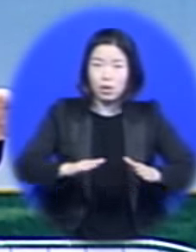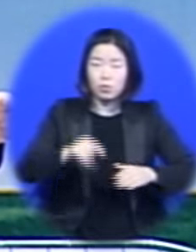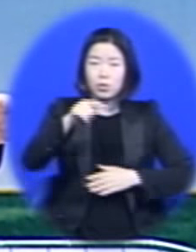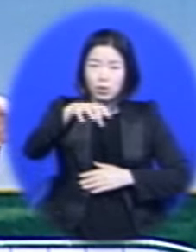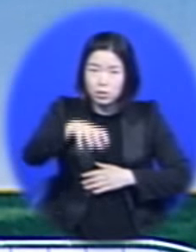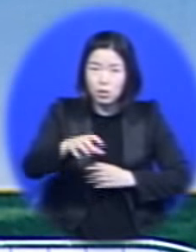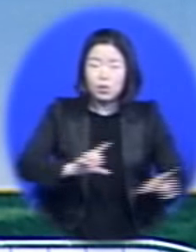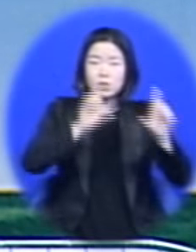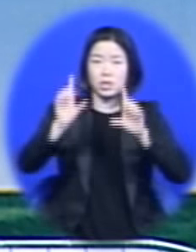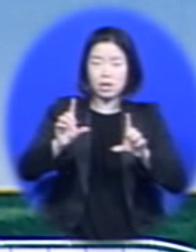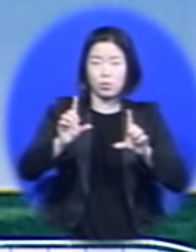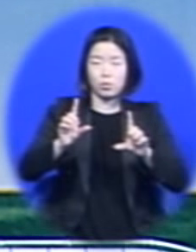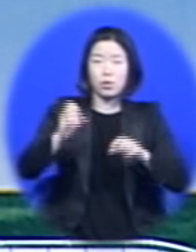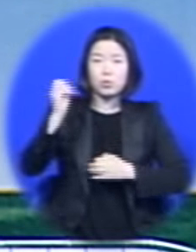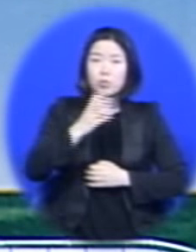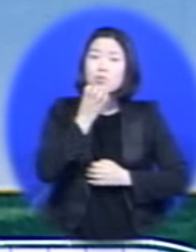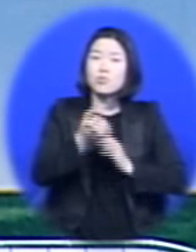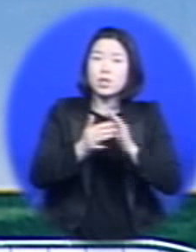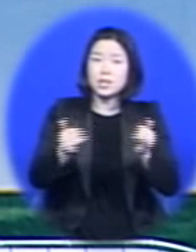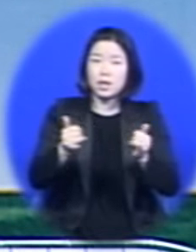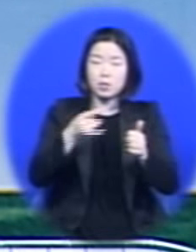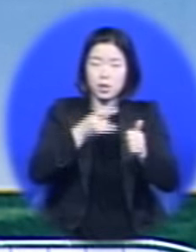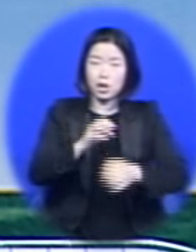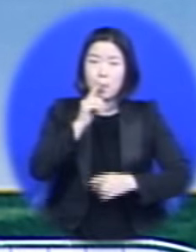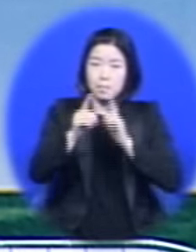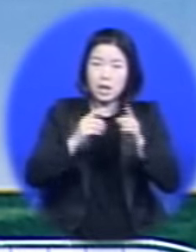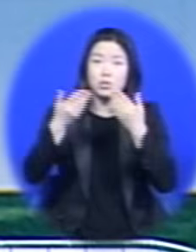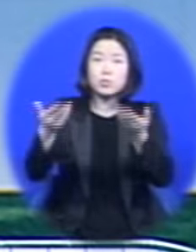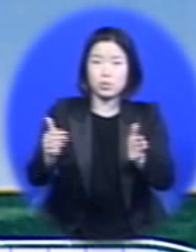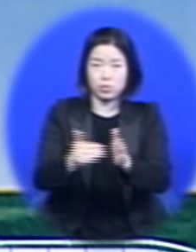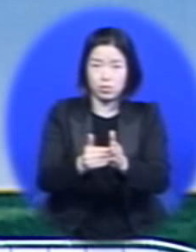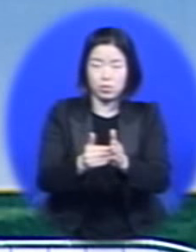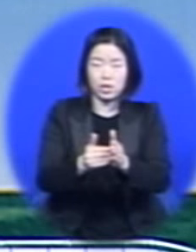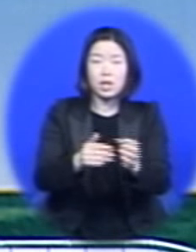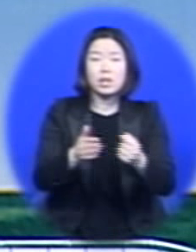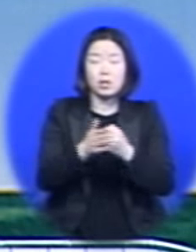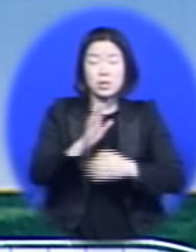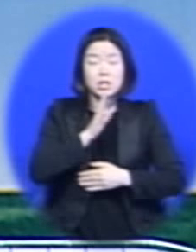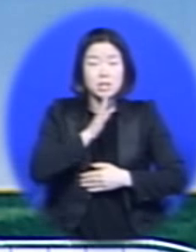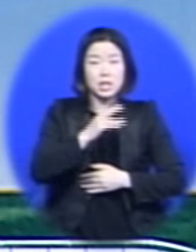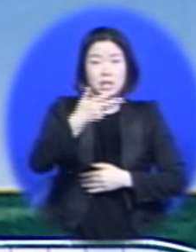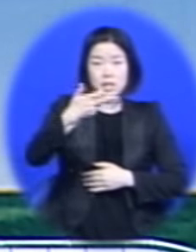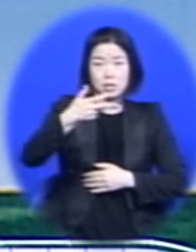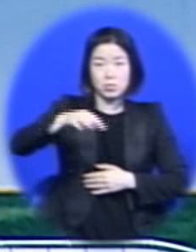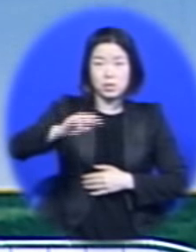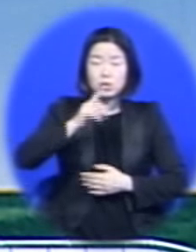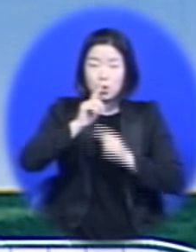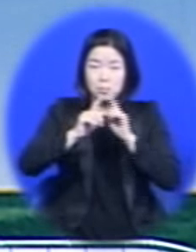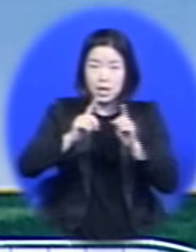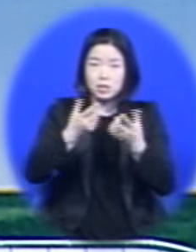사셨습니다. 그리고 유대인들에게 말씀하셨습니다. 그러므로 진짜 17절 말씀처럼